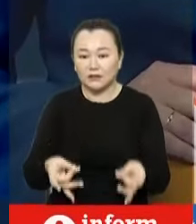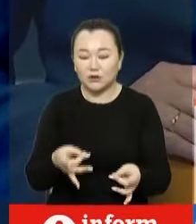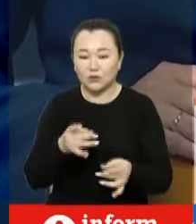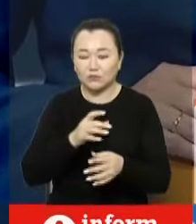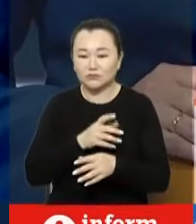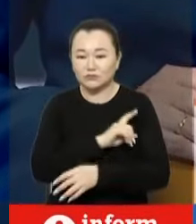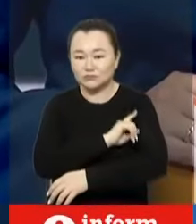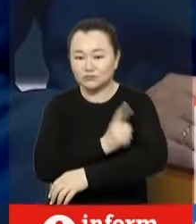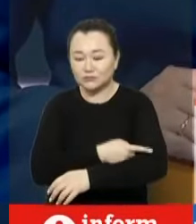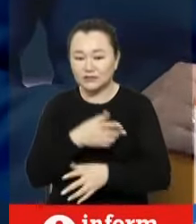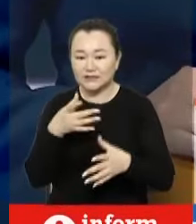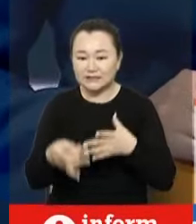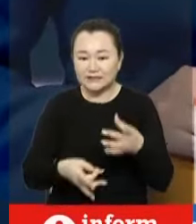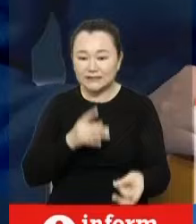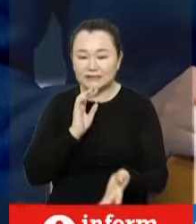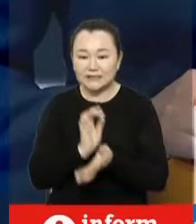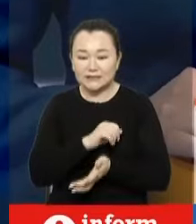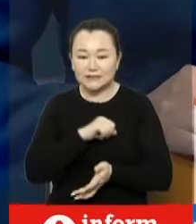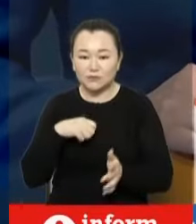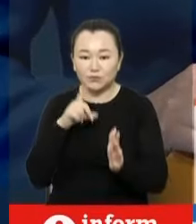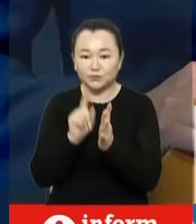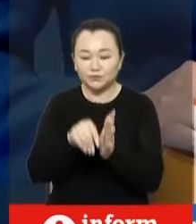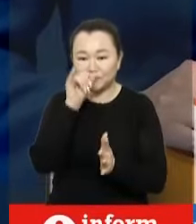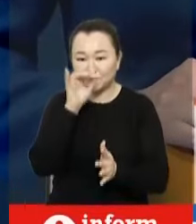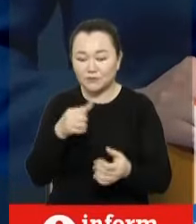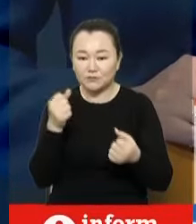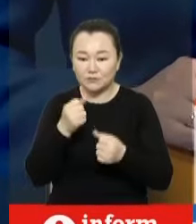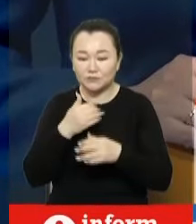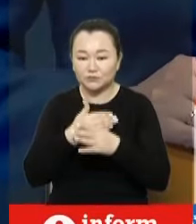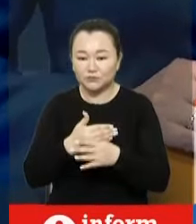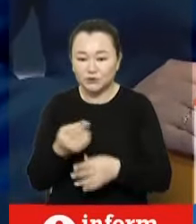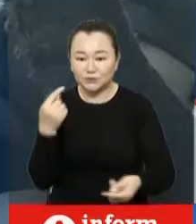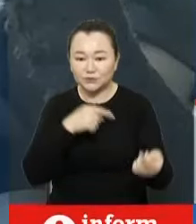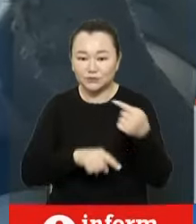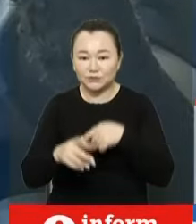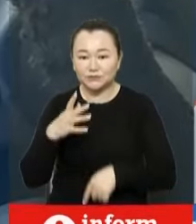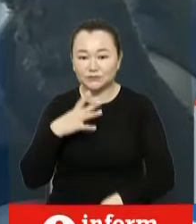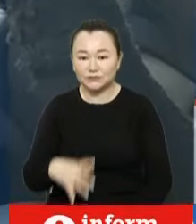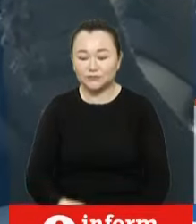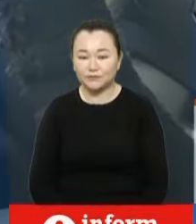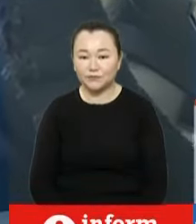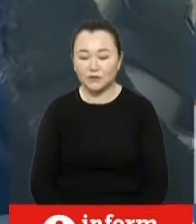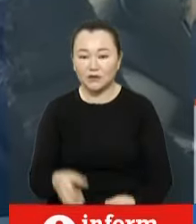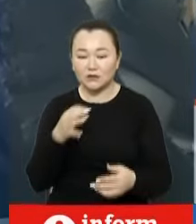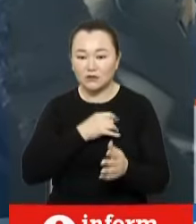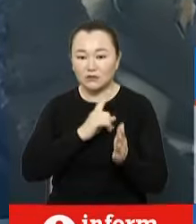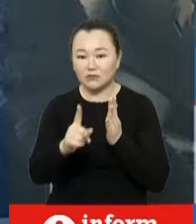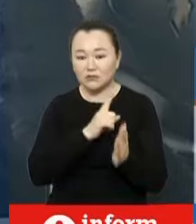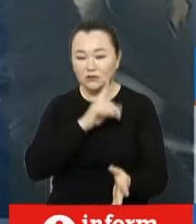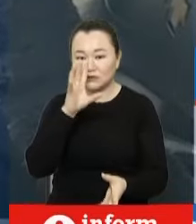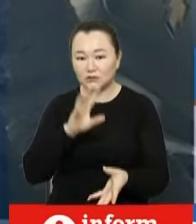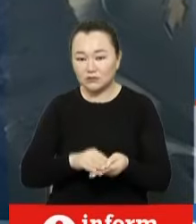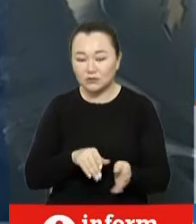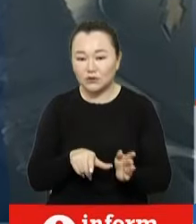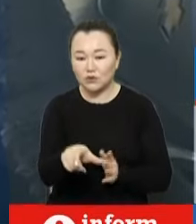массе и не могли самостоятельно выбраться автомобилистам пришлось помогать друг другу